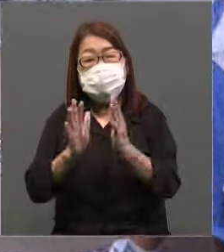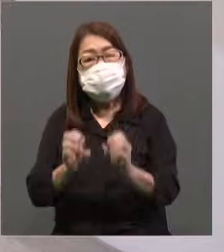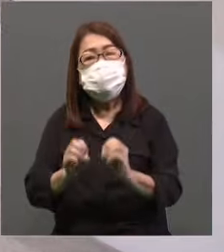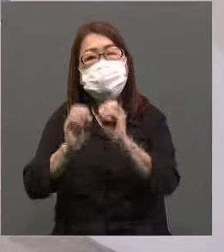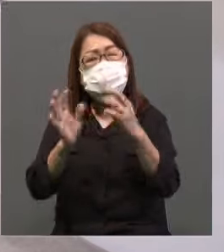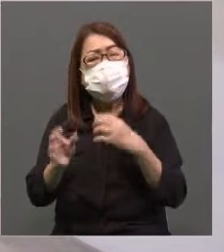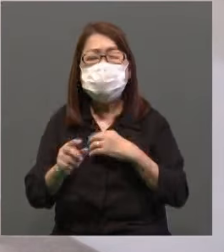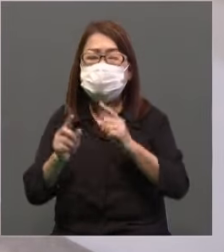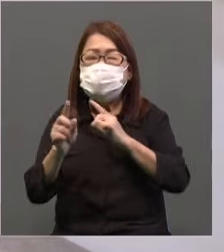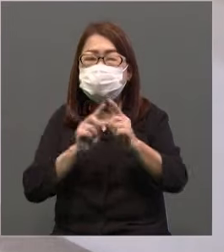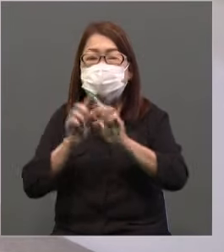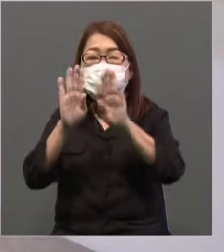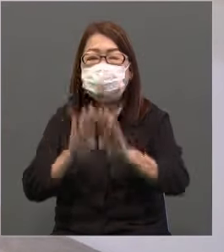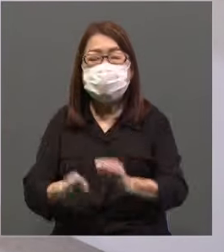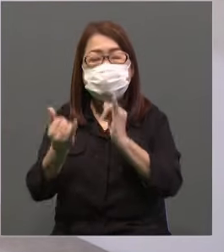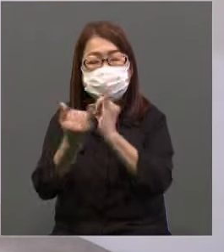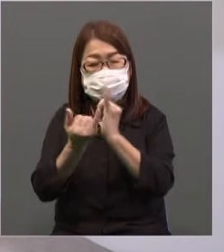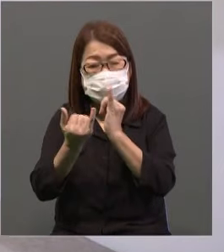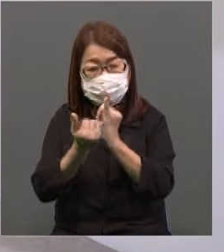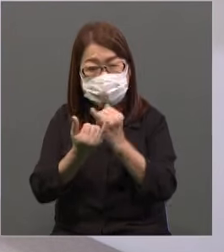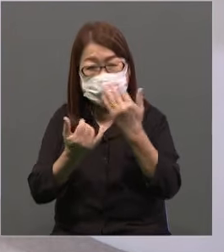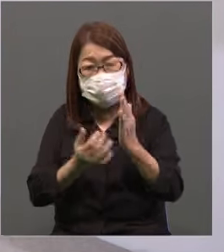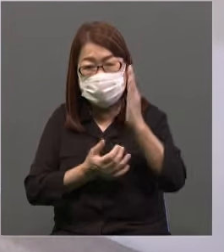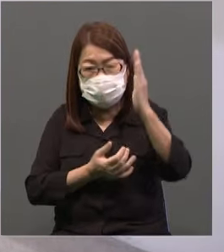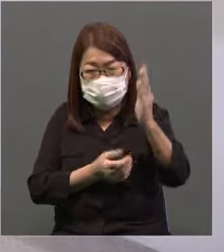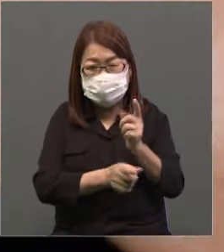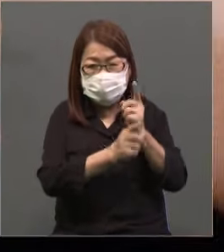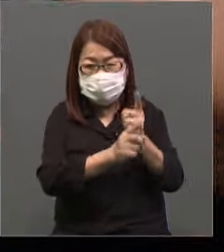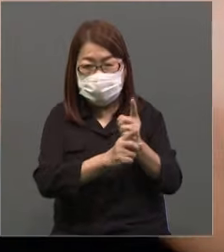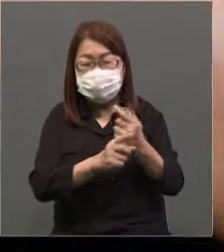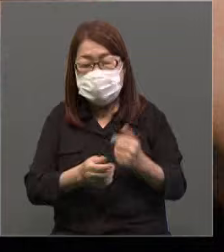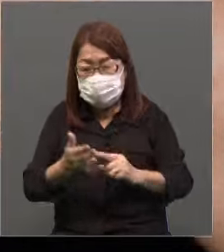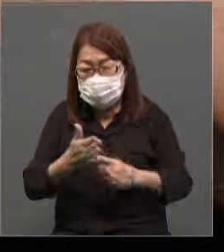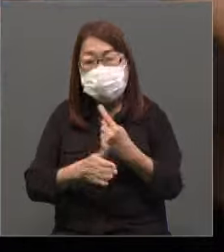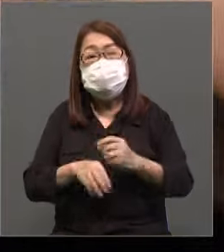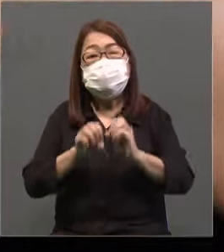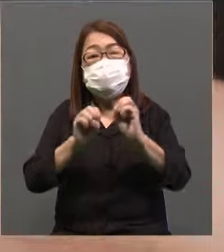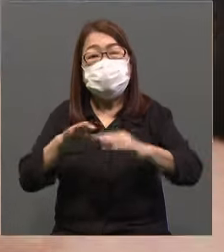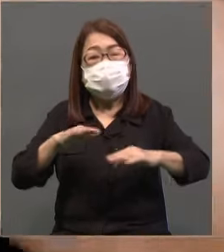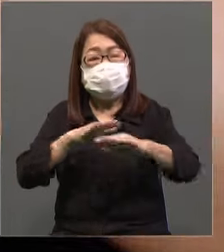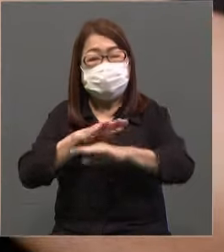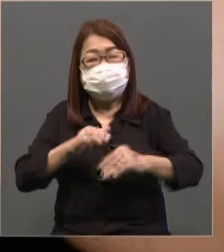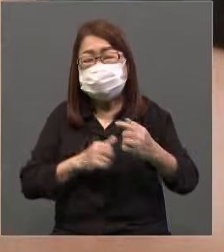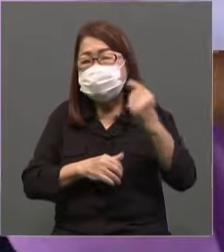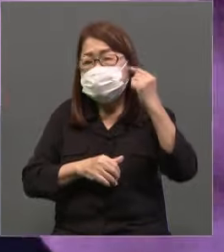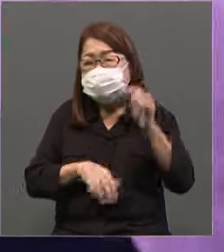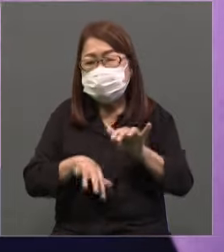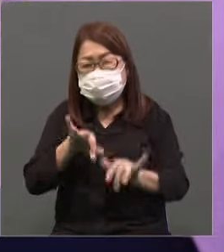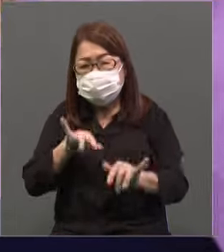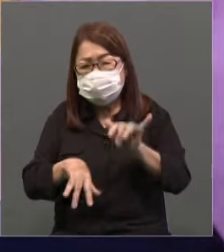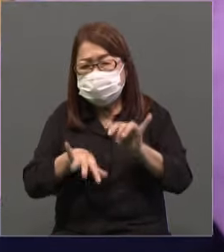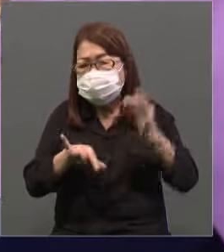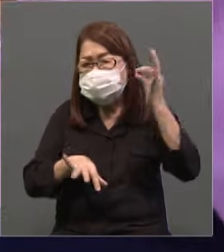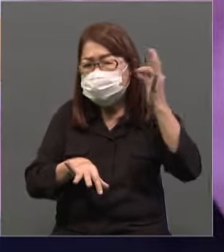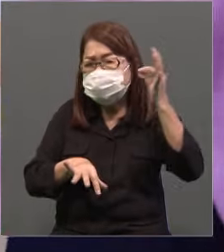ยเตรียมความพร้อมก่อนเข้าสู่บทเรียนช่วงแรกจะฝึกทักษะพื้นฐานการฟังดนตรีจากเสียงเปียโนเด็กๆต้